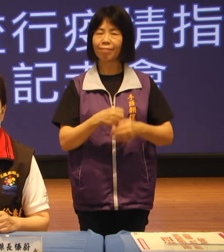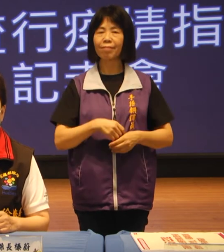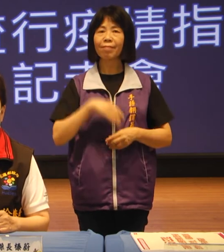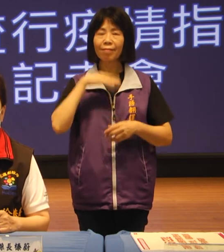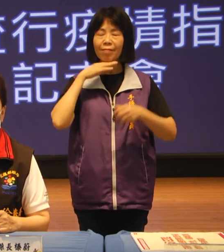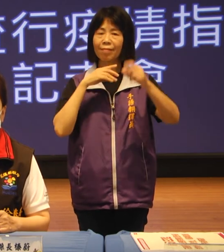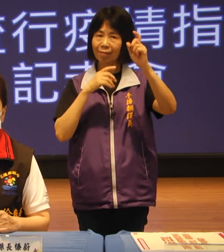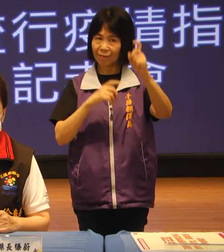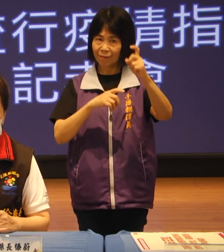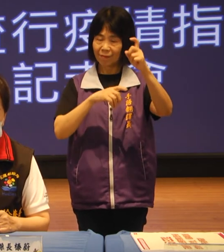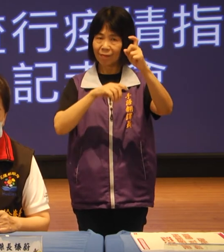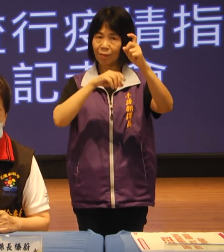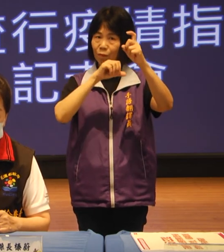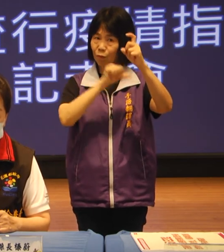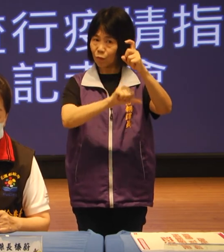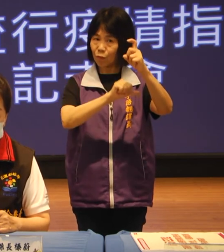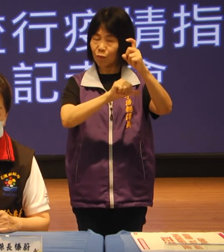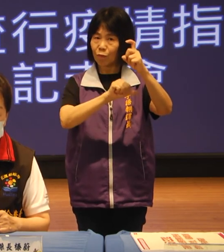在